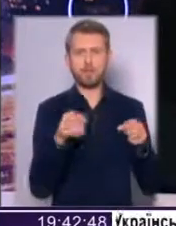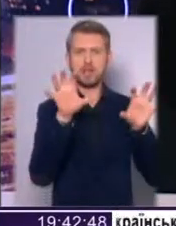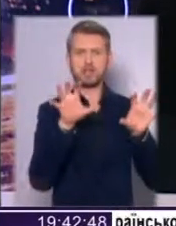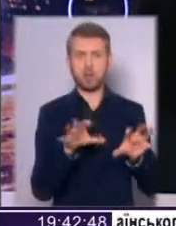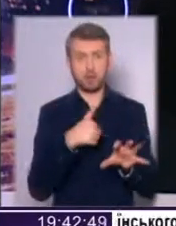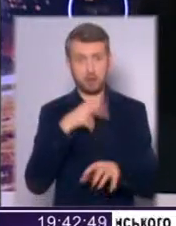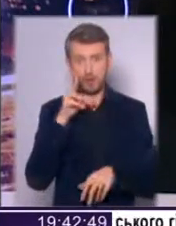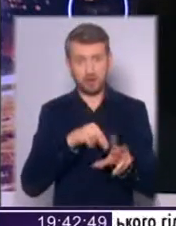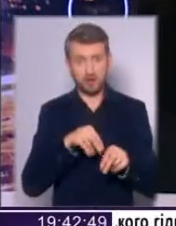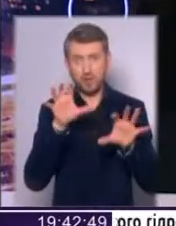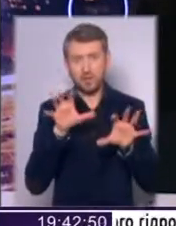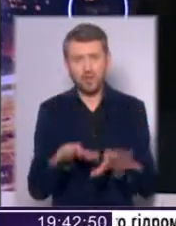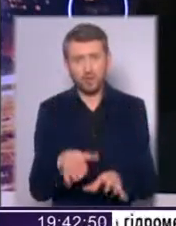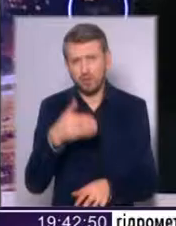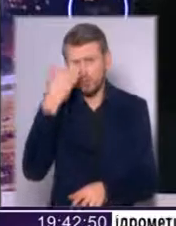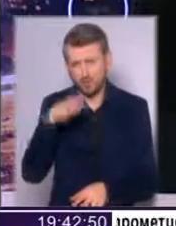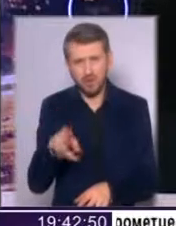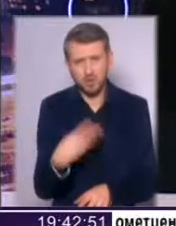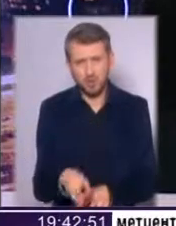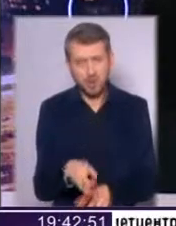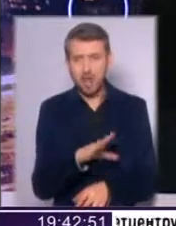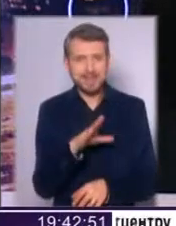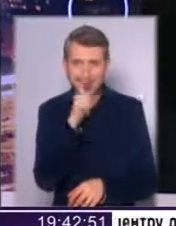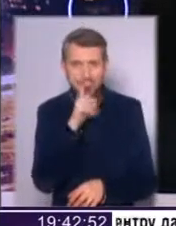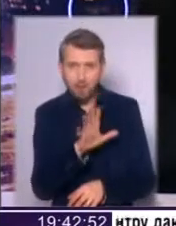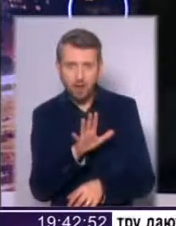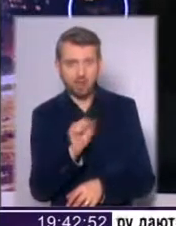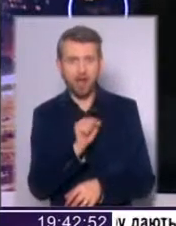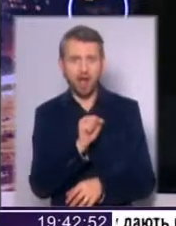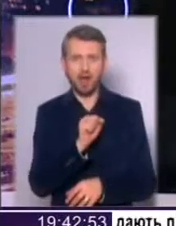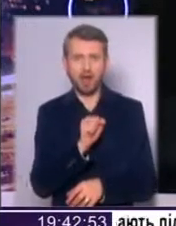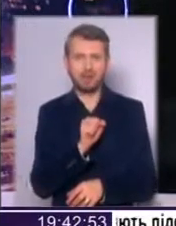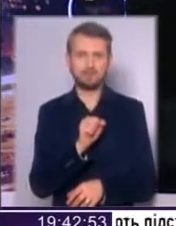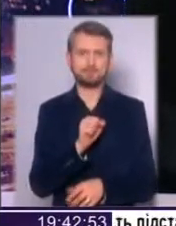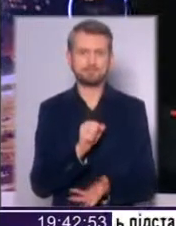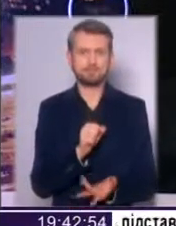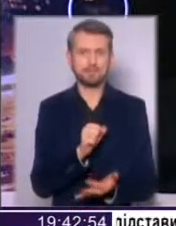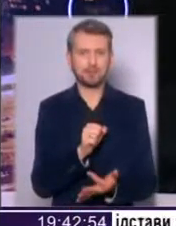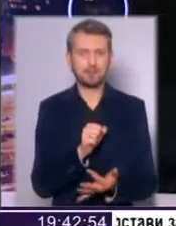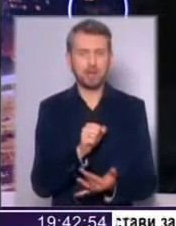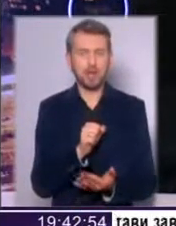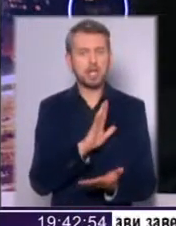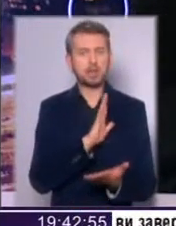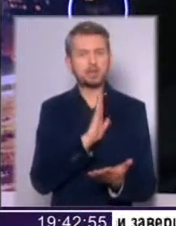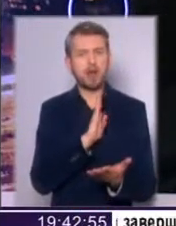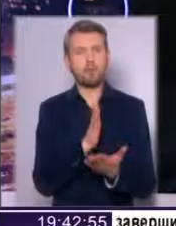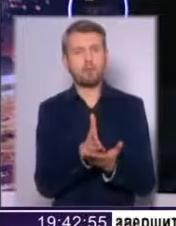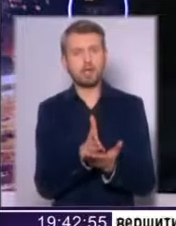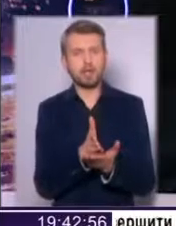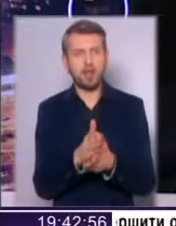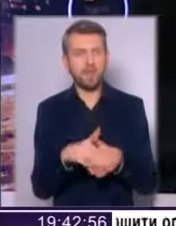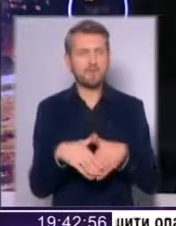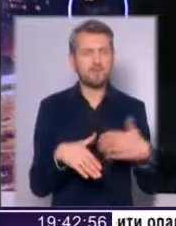вважаю лівими законами. Ну, не лівими в плані поганими, а лівими в плані спрямовано якби в лівий